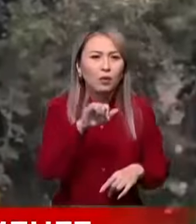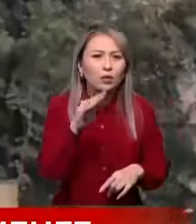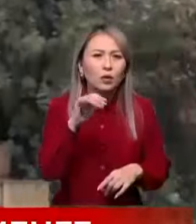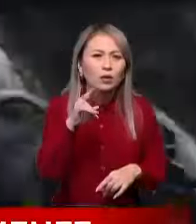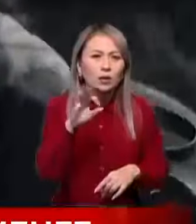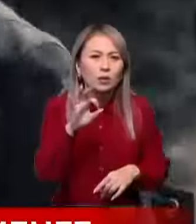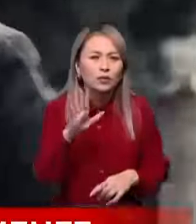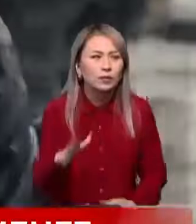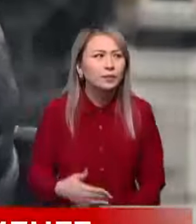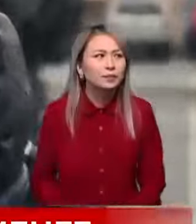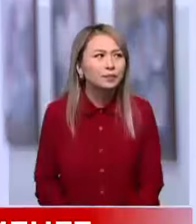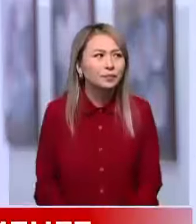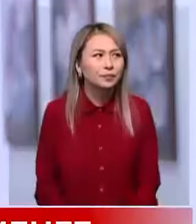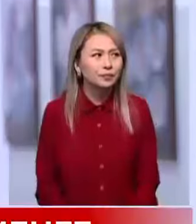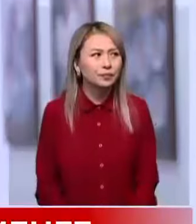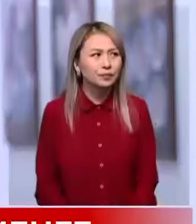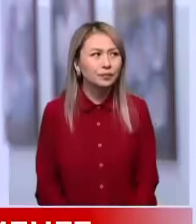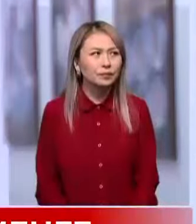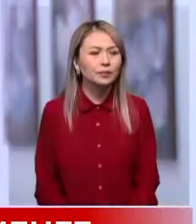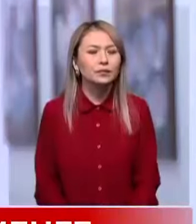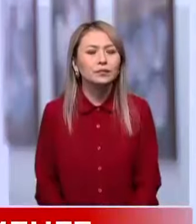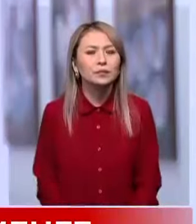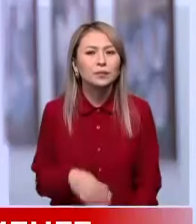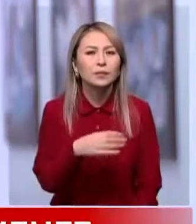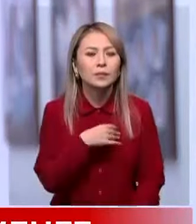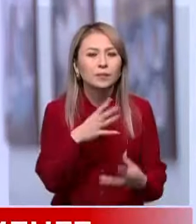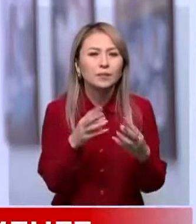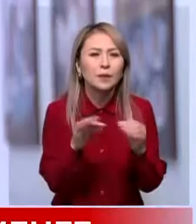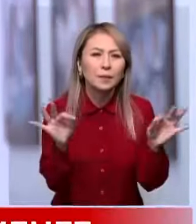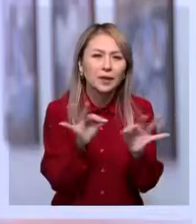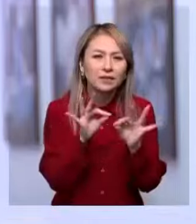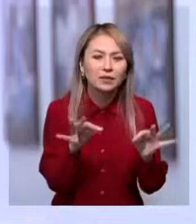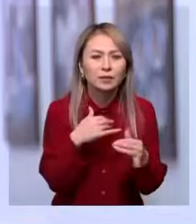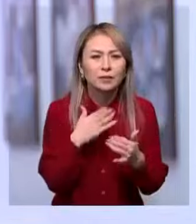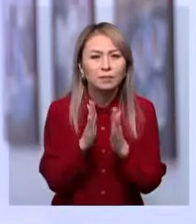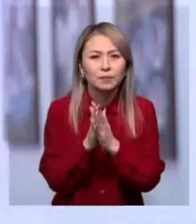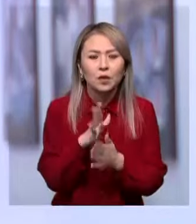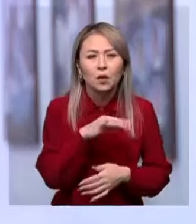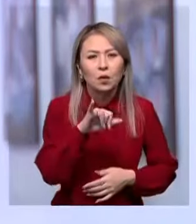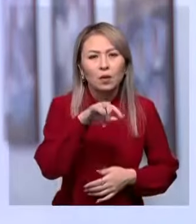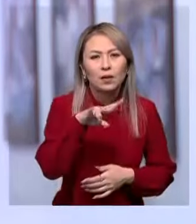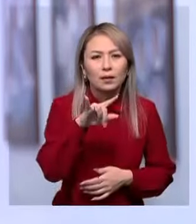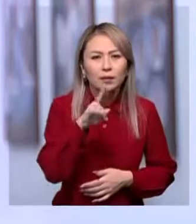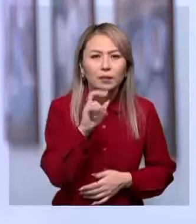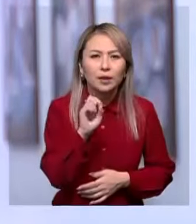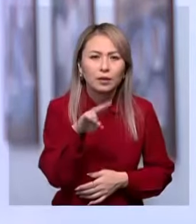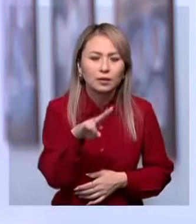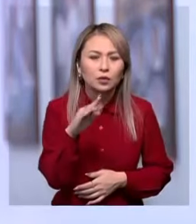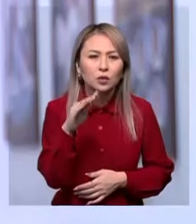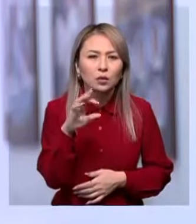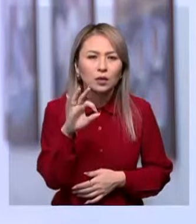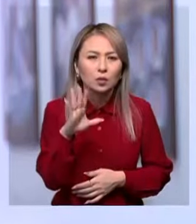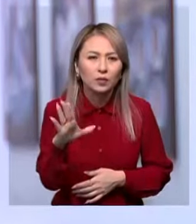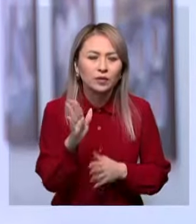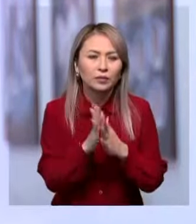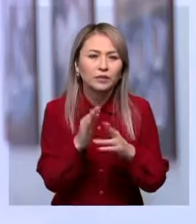Жолдасов. Трек жазған кезде біздер әнін әуенін, яғни Ұлықпан Жолдасов берген бізге. Сол әні енді